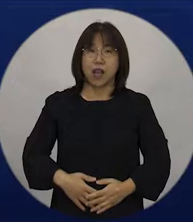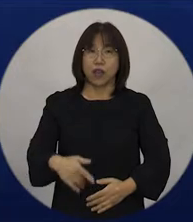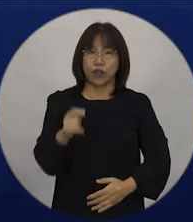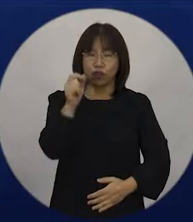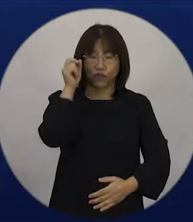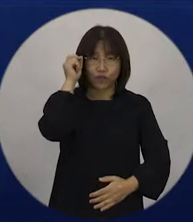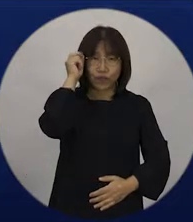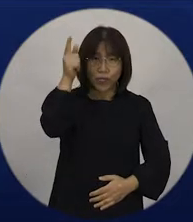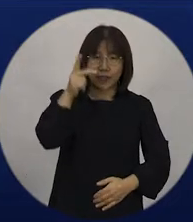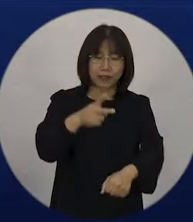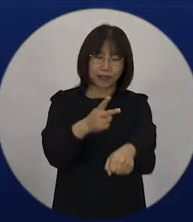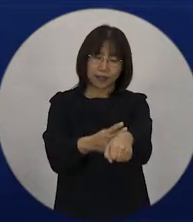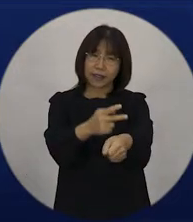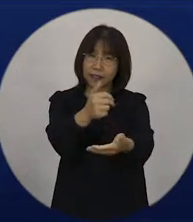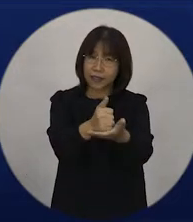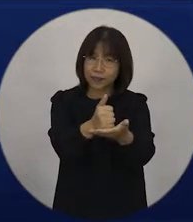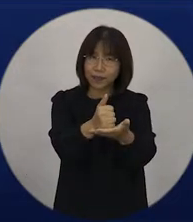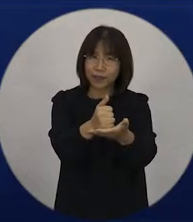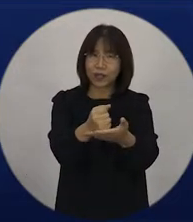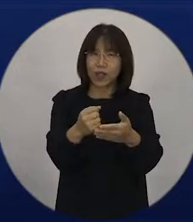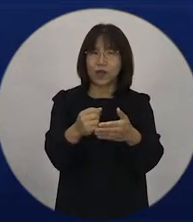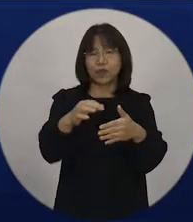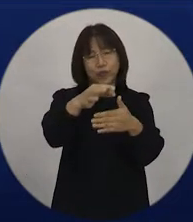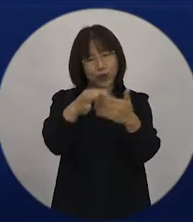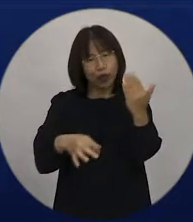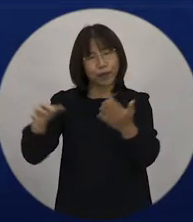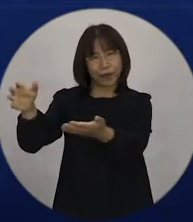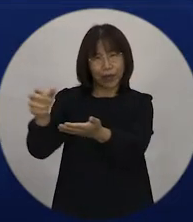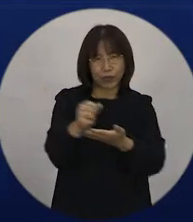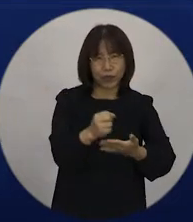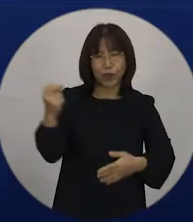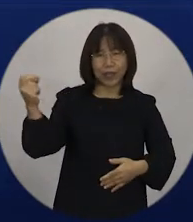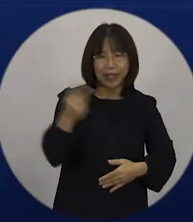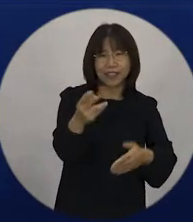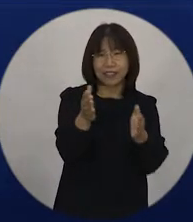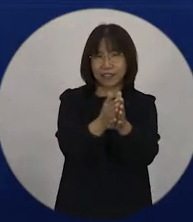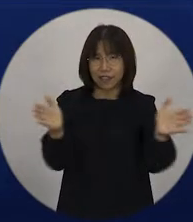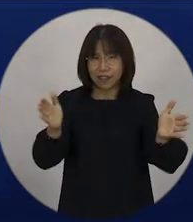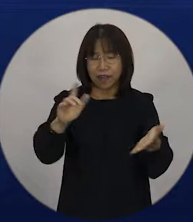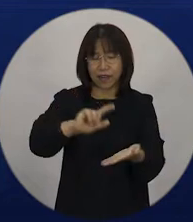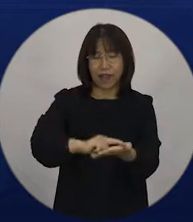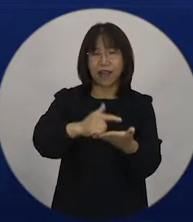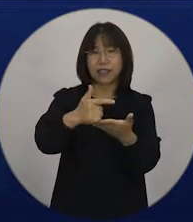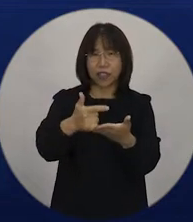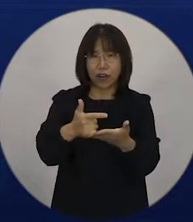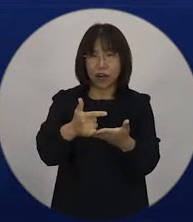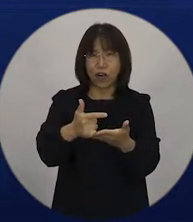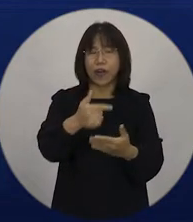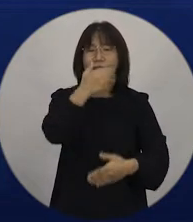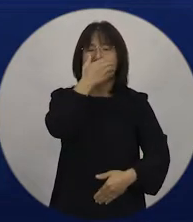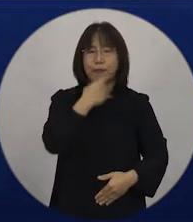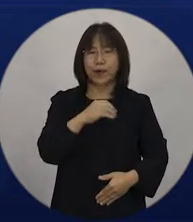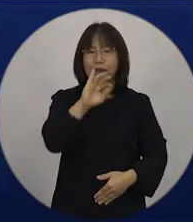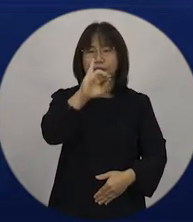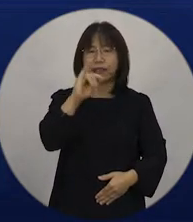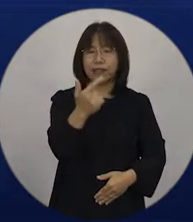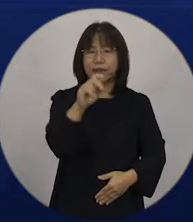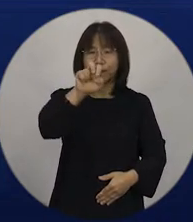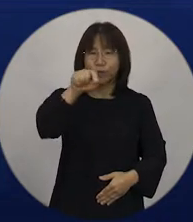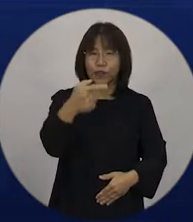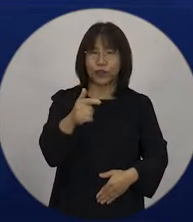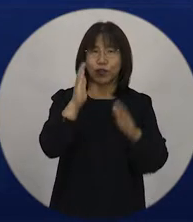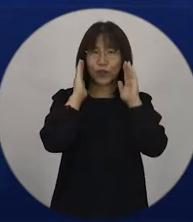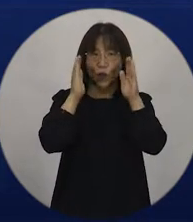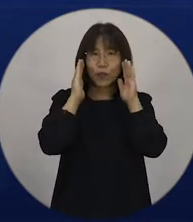우수한 강사진과 양질의 커리큘럼으로 다시 돌아온 2021년 하반기 강서 행복한 인문학당의